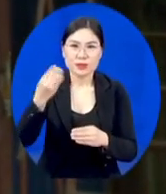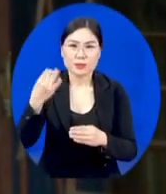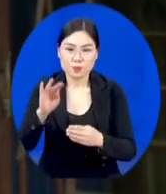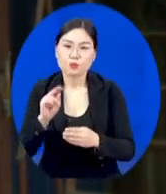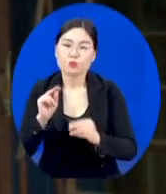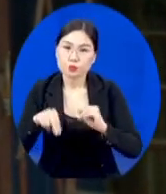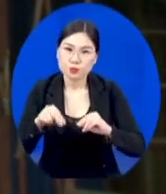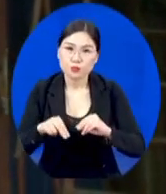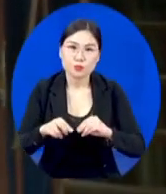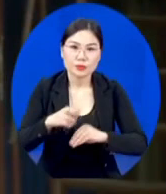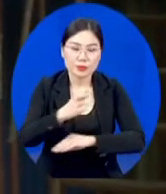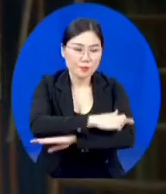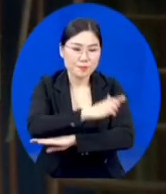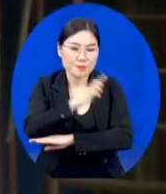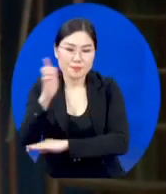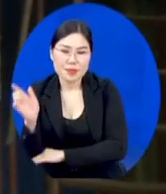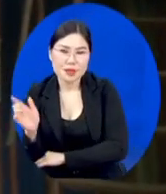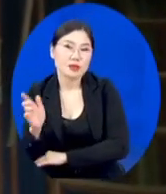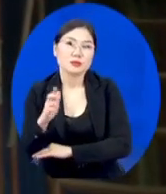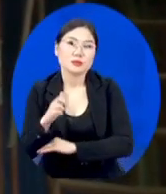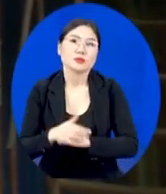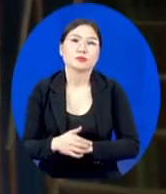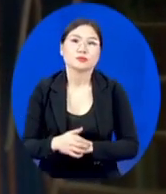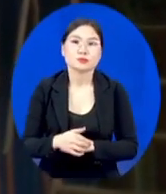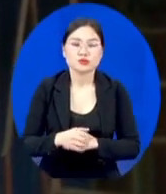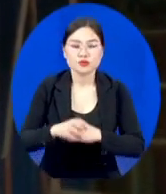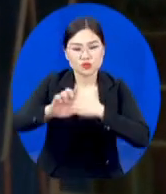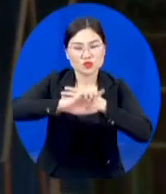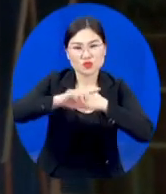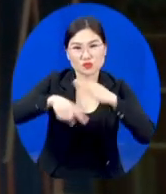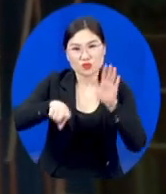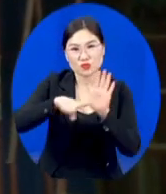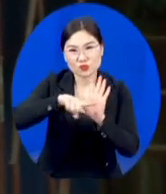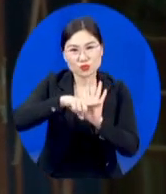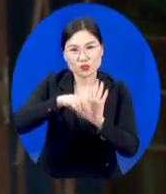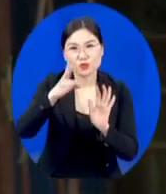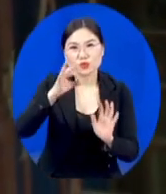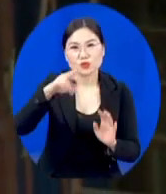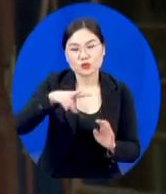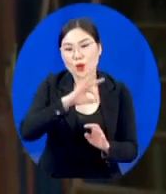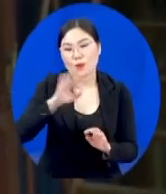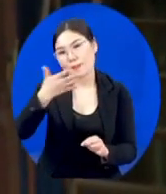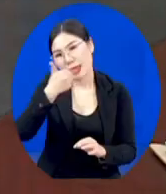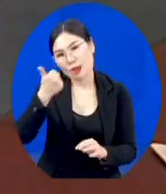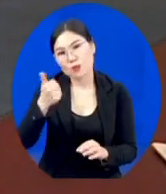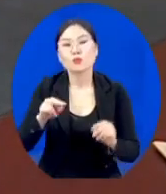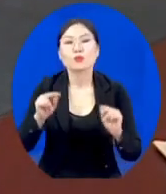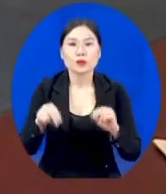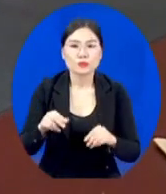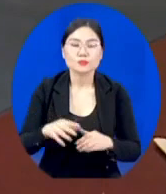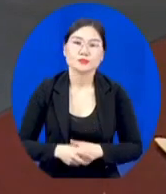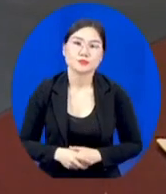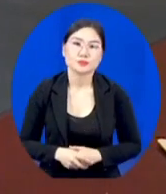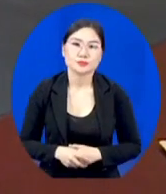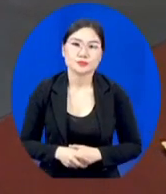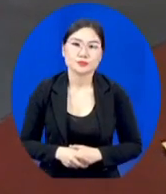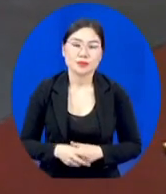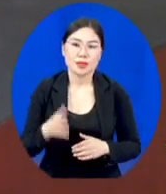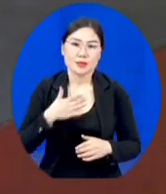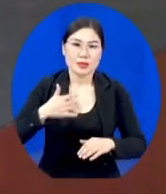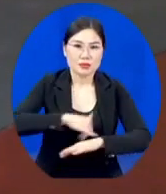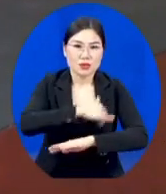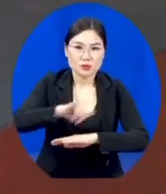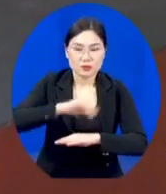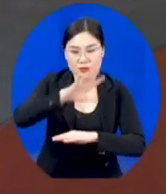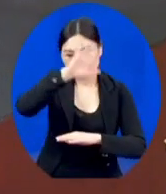байгаль орчинд одоо байгаа ашиглагдж байгаа их үсвэрүүдээс үзүүлдэг сөрөг нөлөөл байхгүй болох юм сайн талтай. За